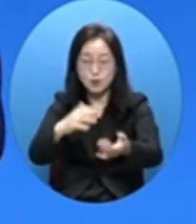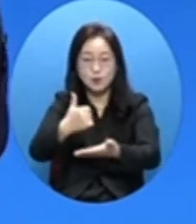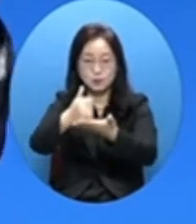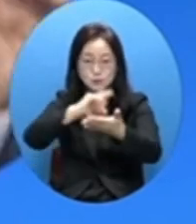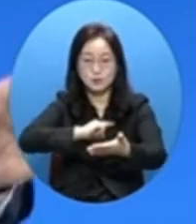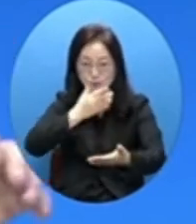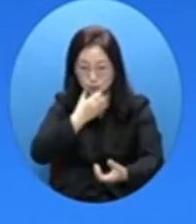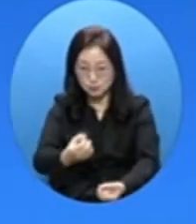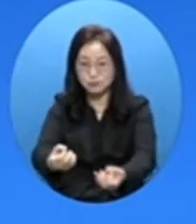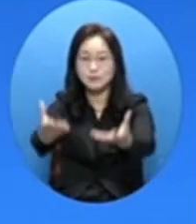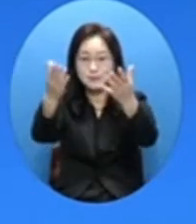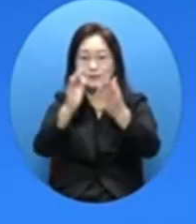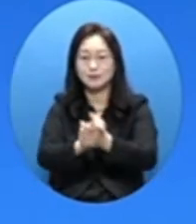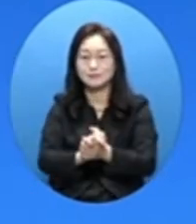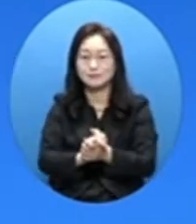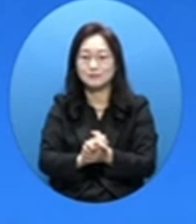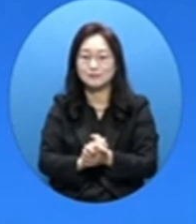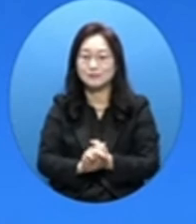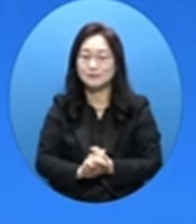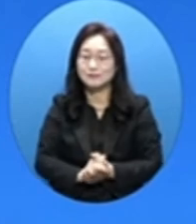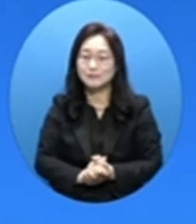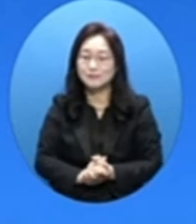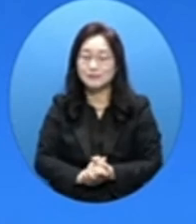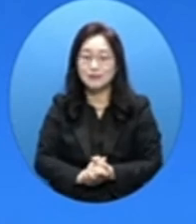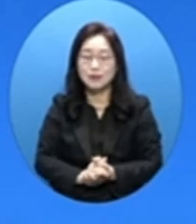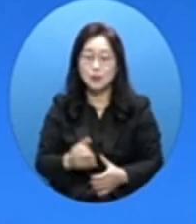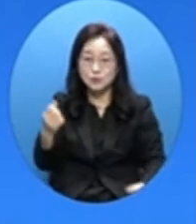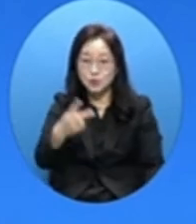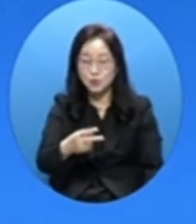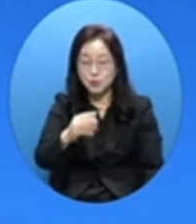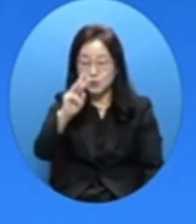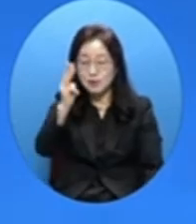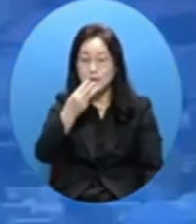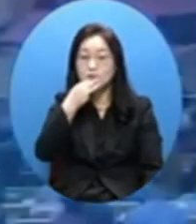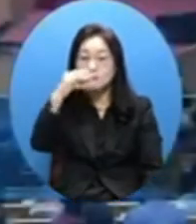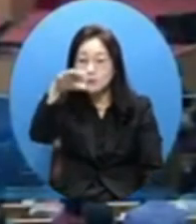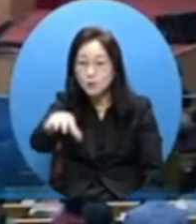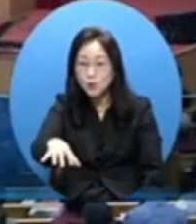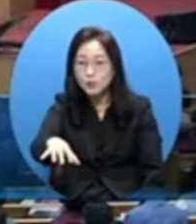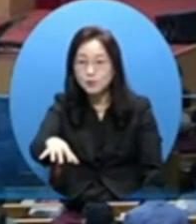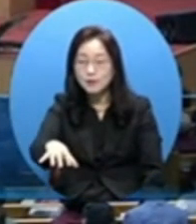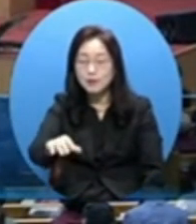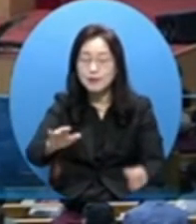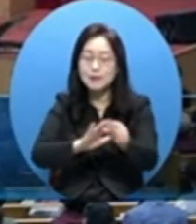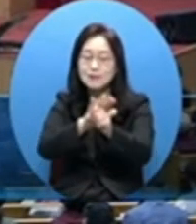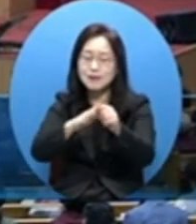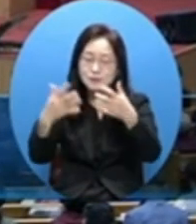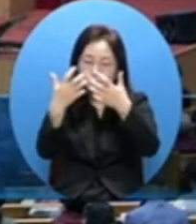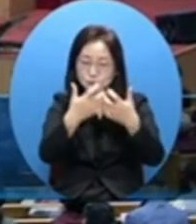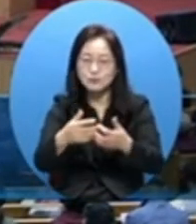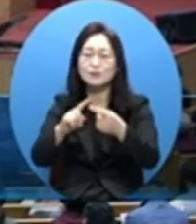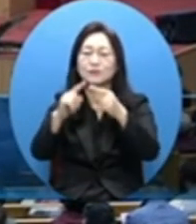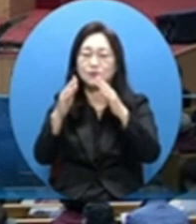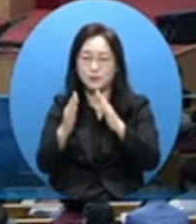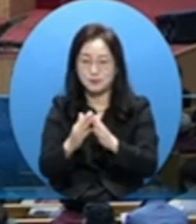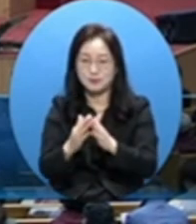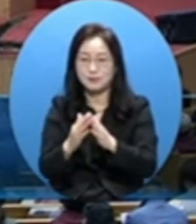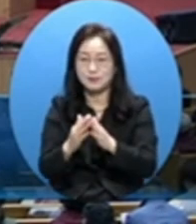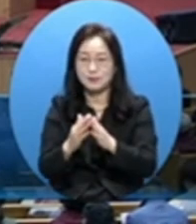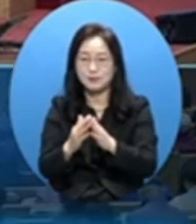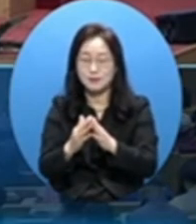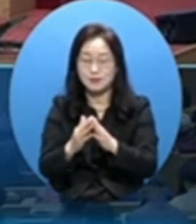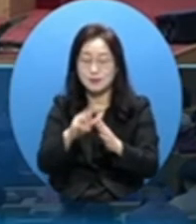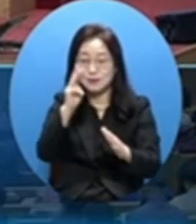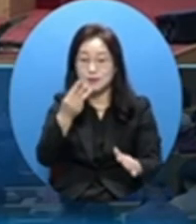이름으로 축원합니다. 나아가서 예루살렘 교회는 셋째로 사랑으로 충만한 교회였습니다.